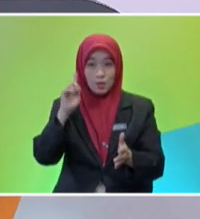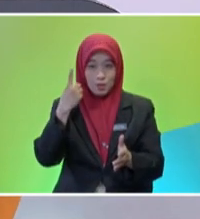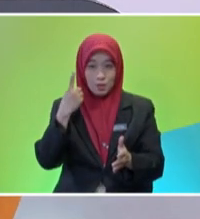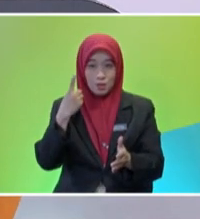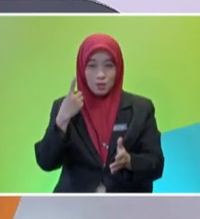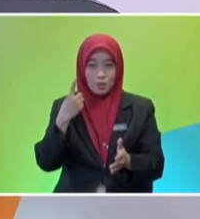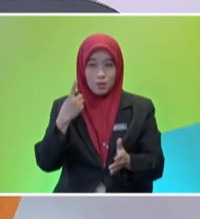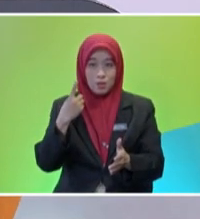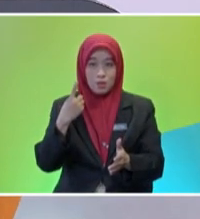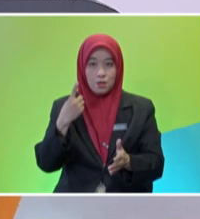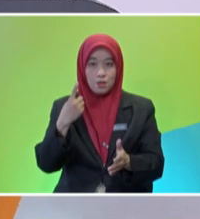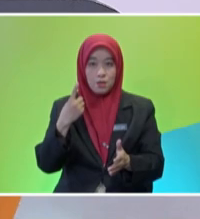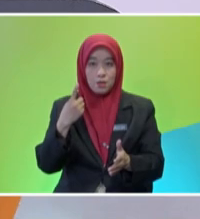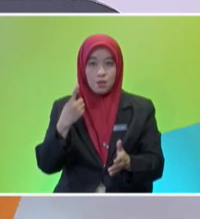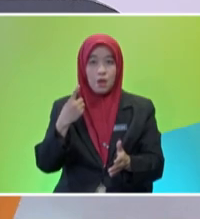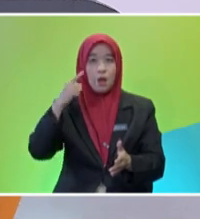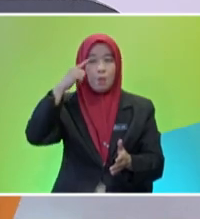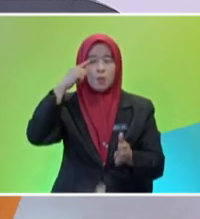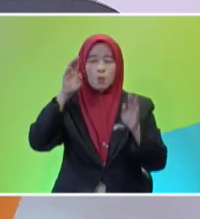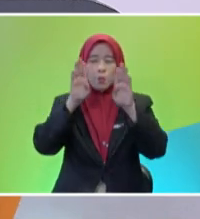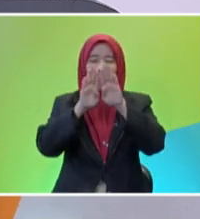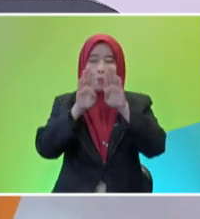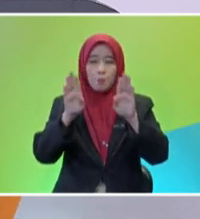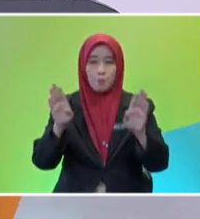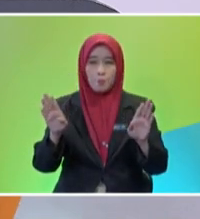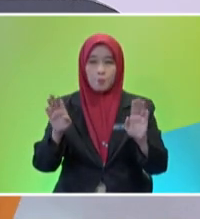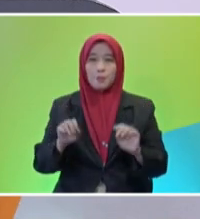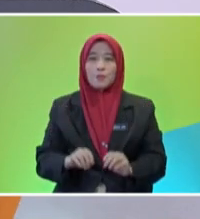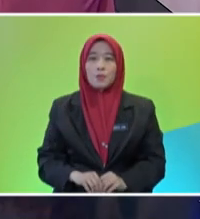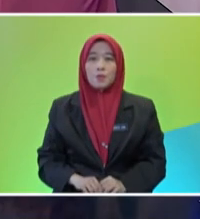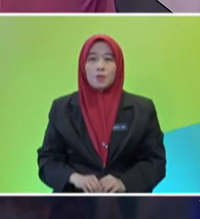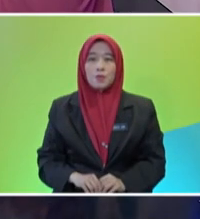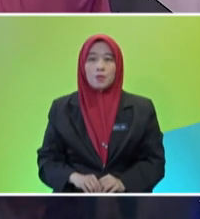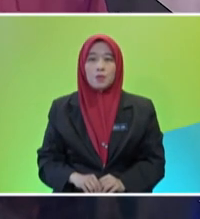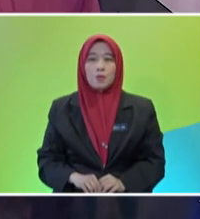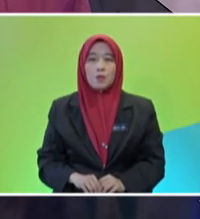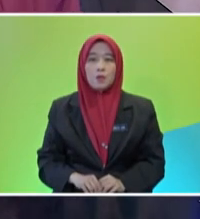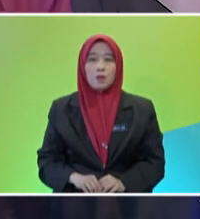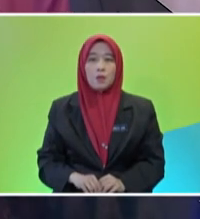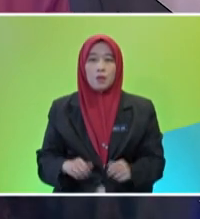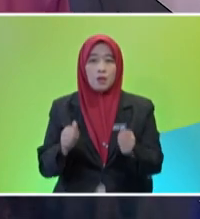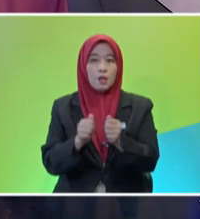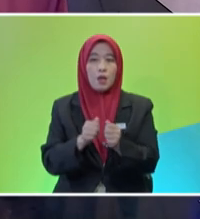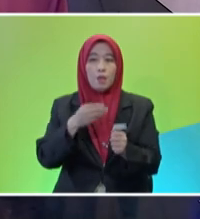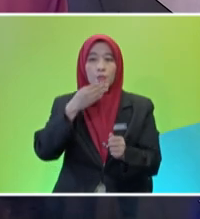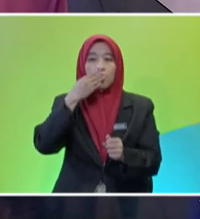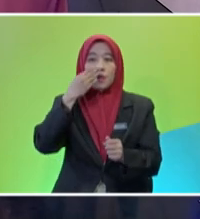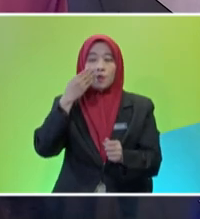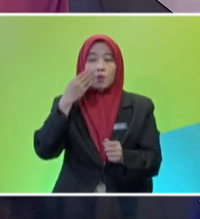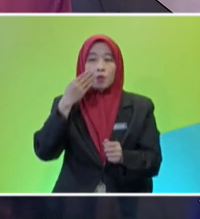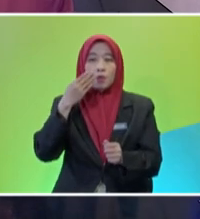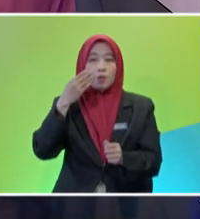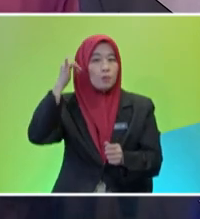dia pun tertutup tu. Mata dia tertutup kan? Tertutup. Sebab dia dengan bau kan? Menghayati